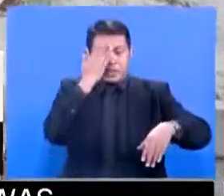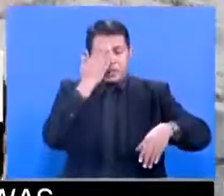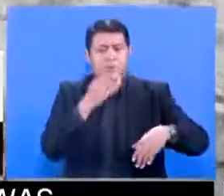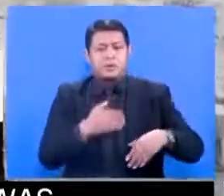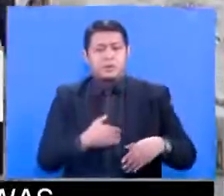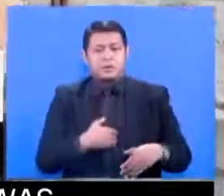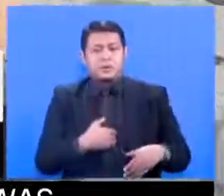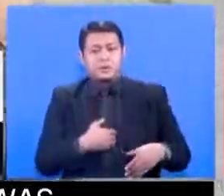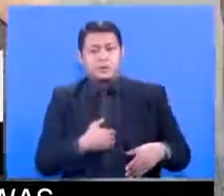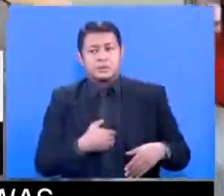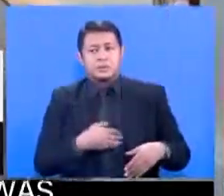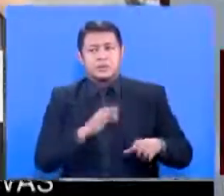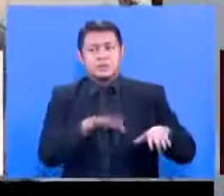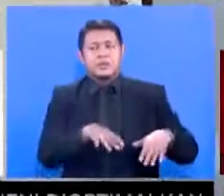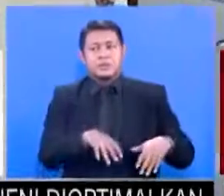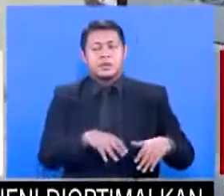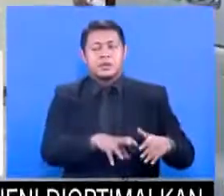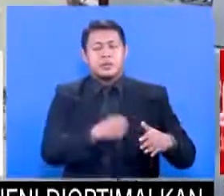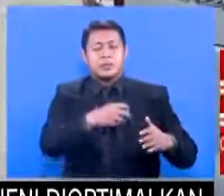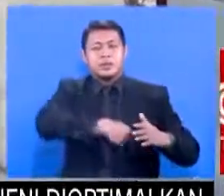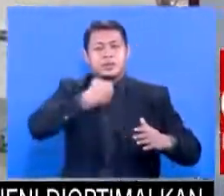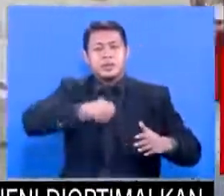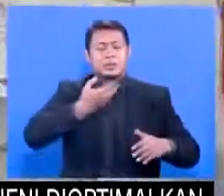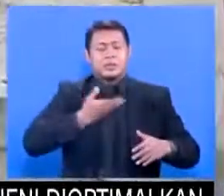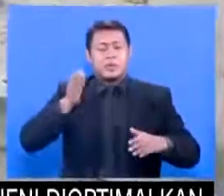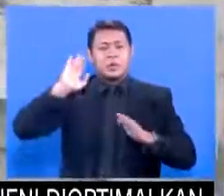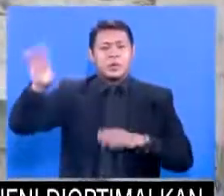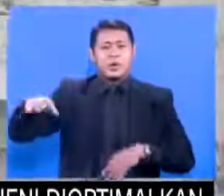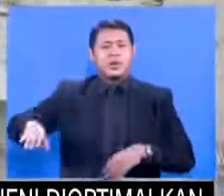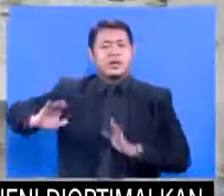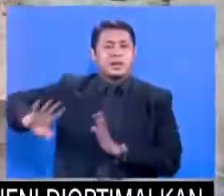saya tahu. Karena saya tinggal di sini, saya mau ambil tas doang, saya mau pergi. Kadang ketinggalan saya.